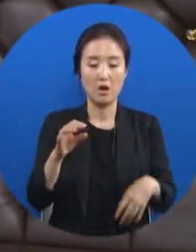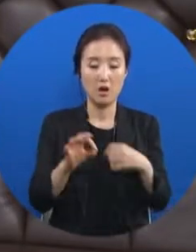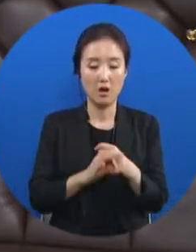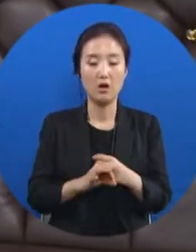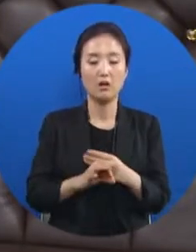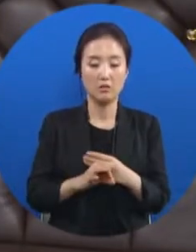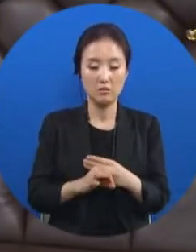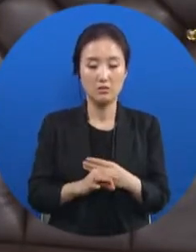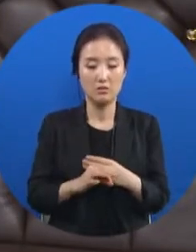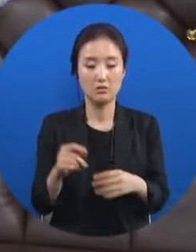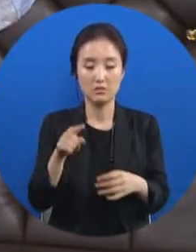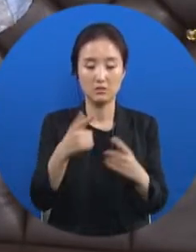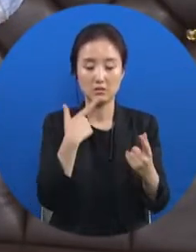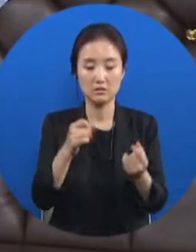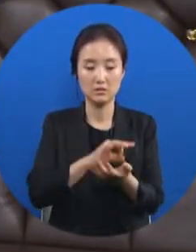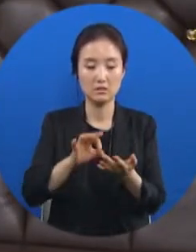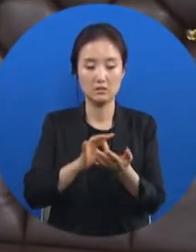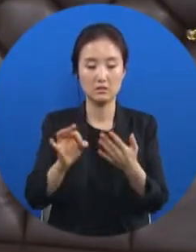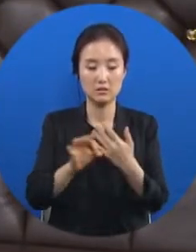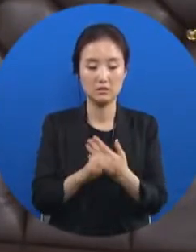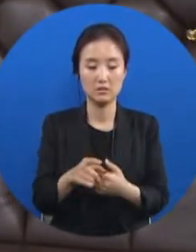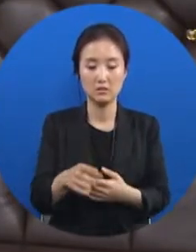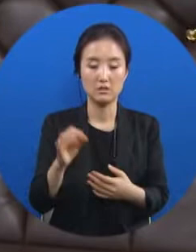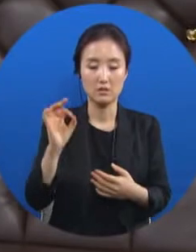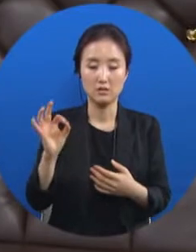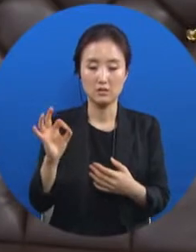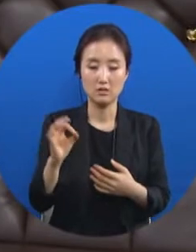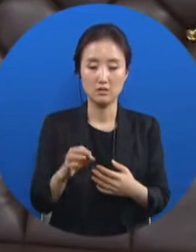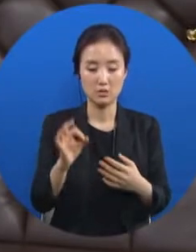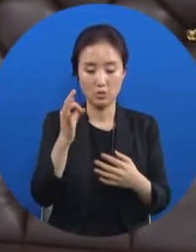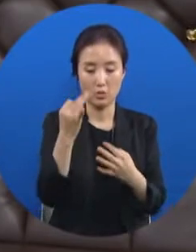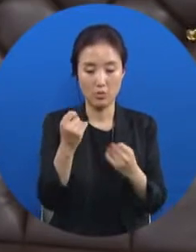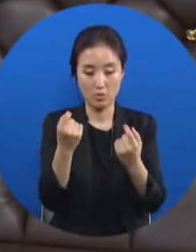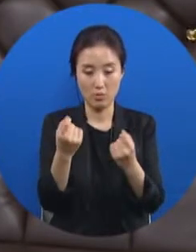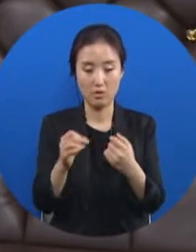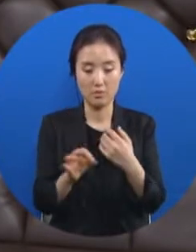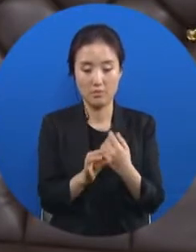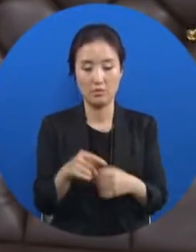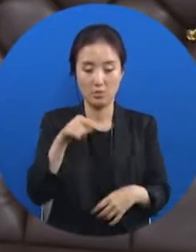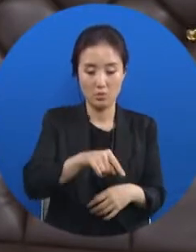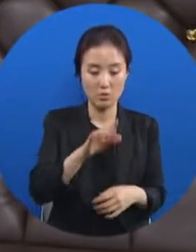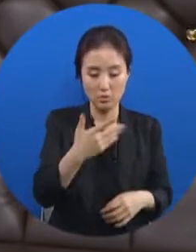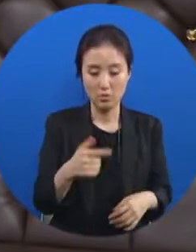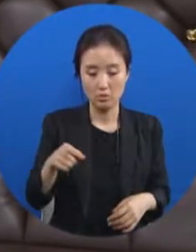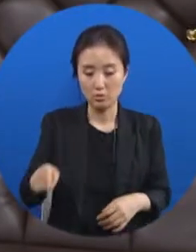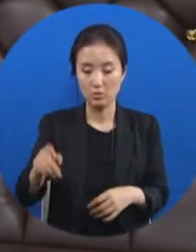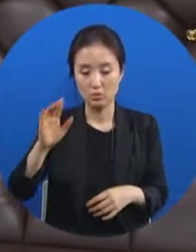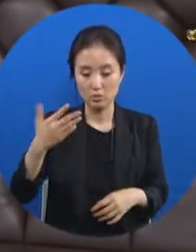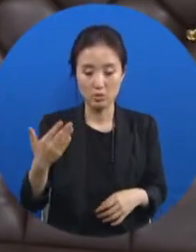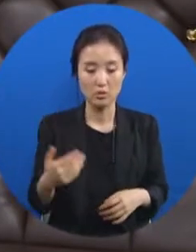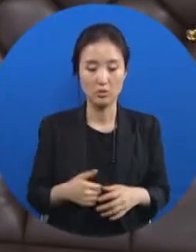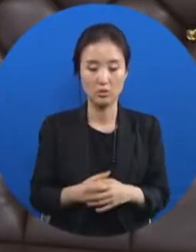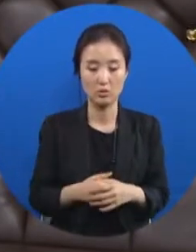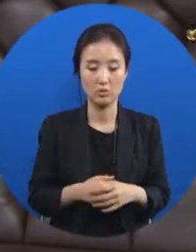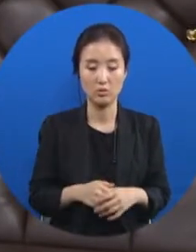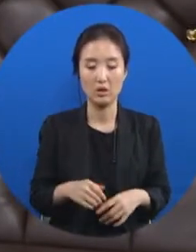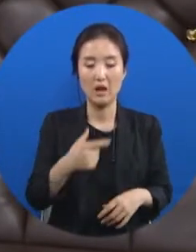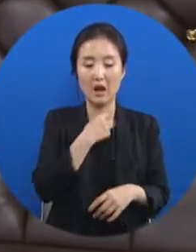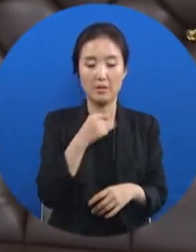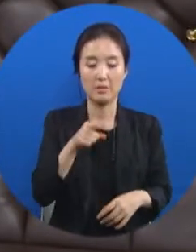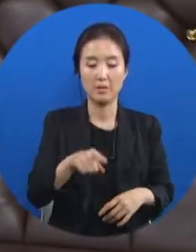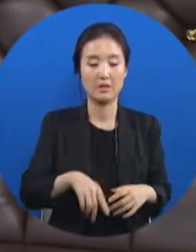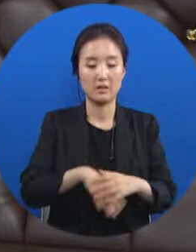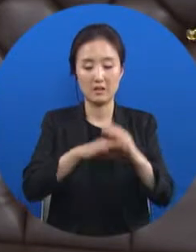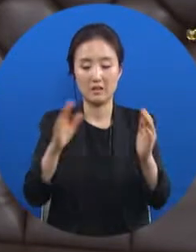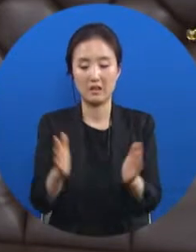쓰면 야, 같은 가격이면 이것도 보이고 저것도 보이고 근데 요즘 직원들은 그게 아니라 하고 싶은 걸